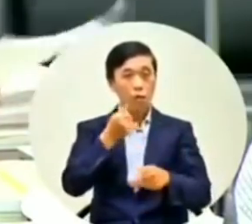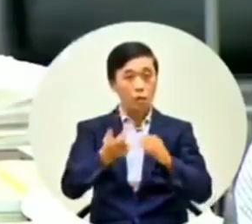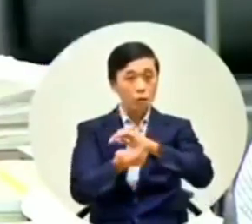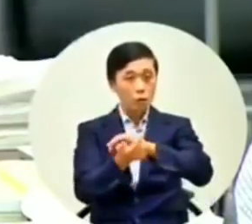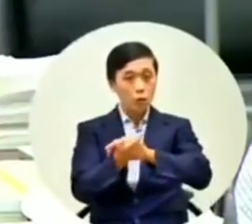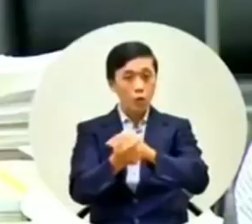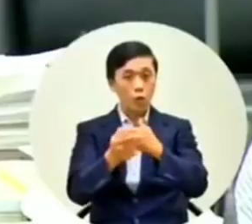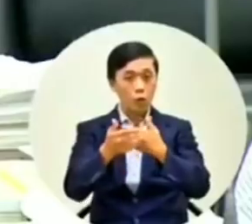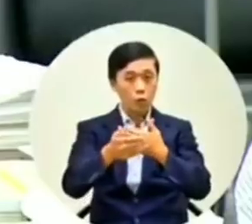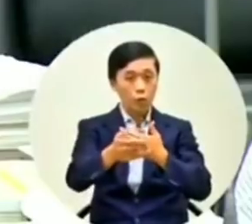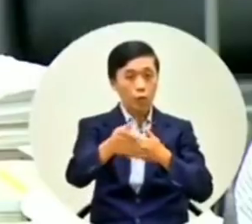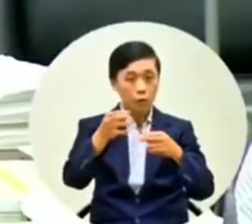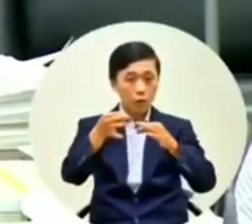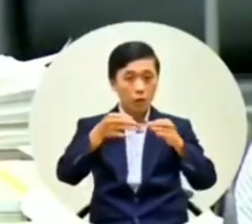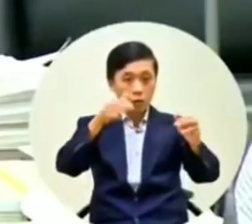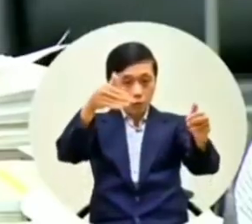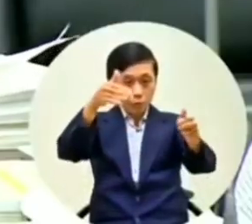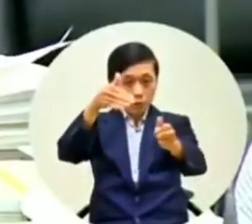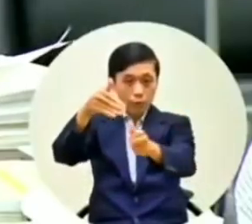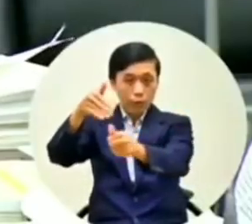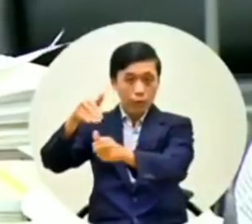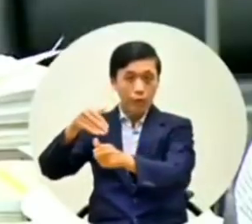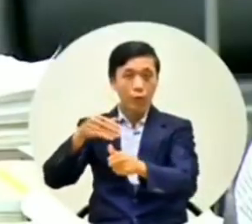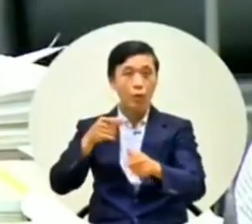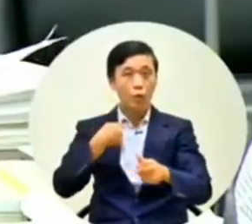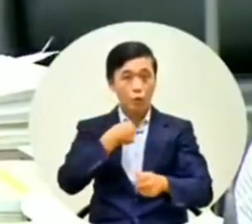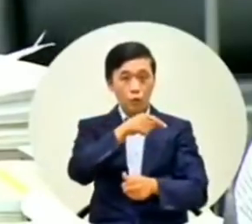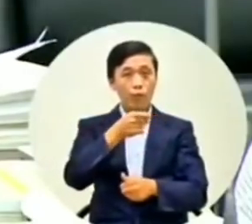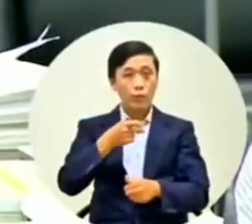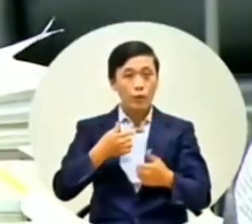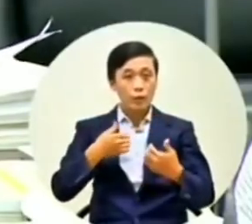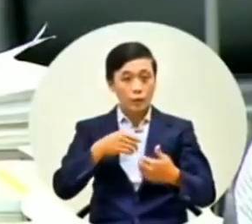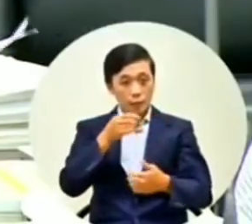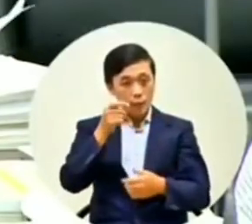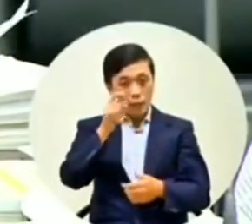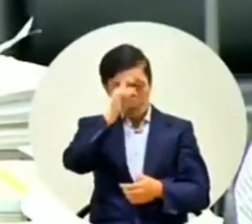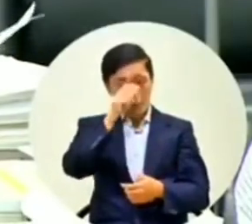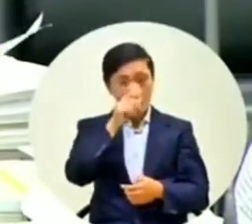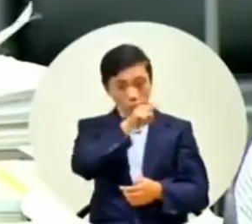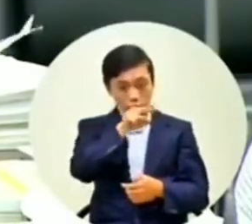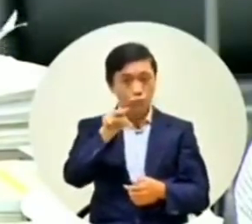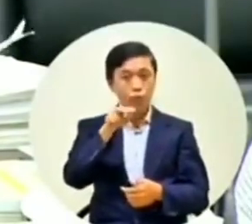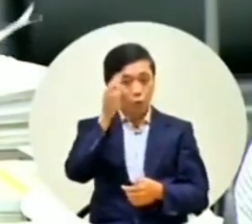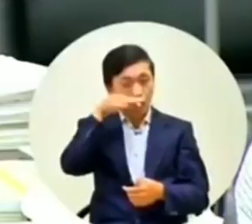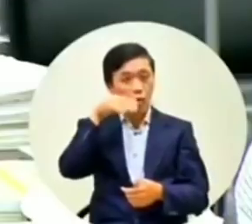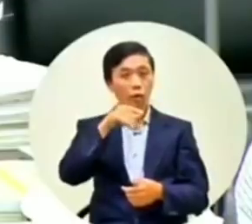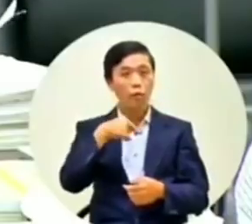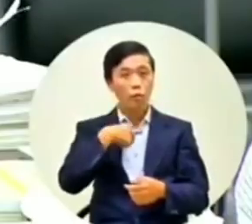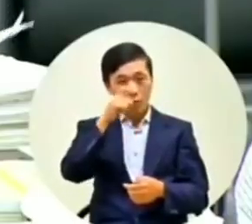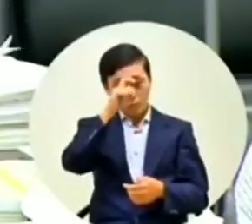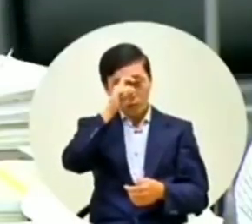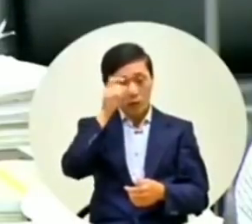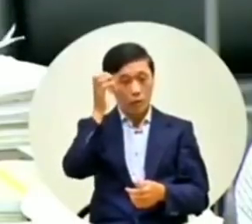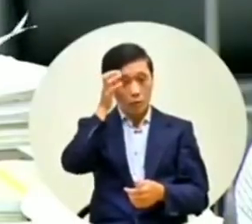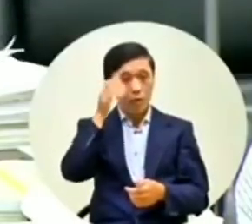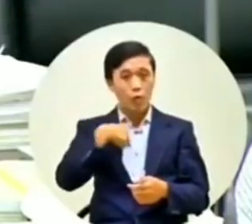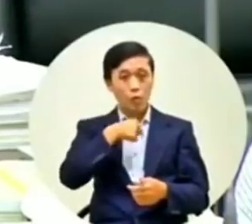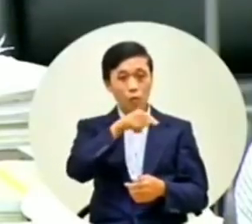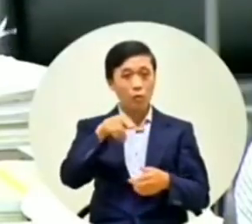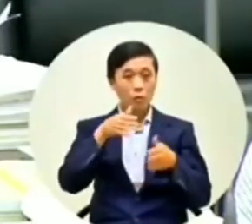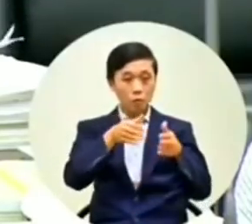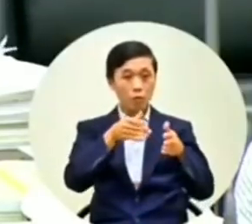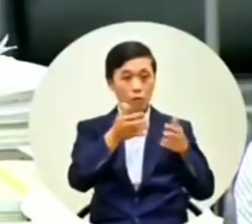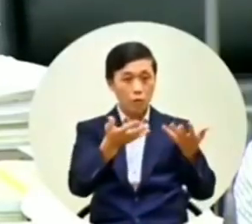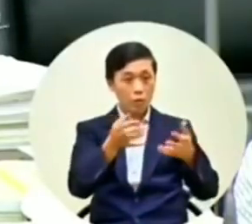往前去做招商嘛，这是我们乐意的，这是我们引颈期盼的。甚至于呢，就像我们大家为什么会这么关心这件